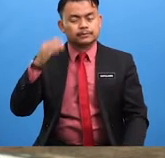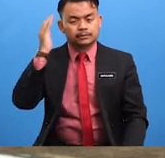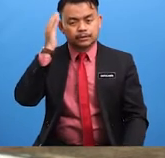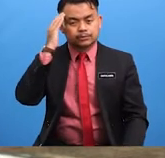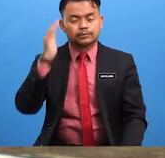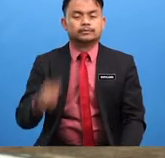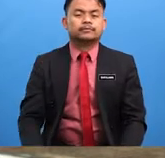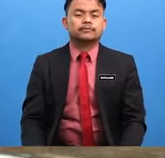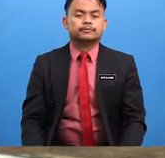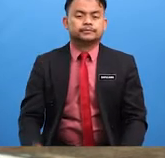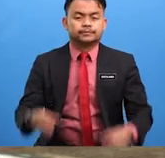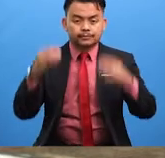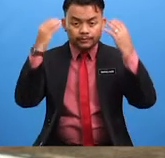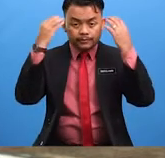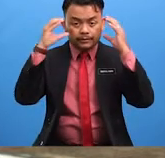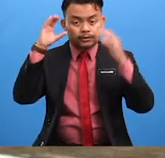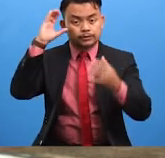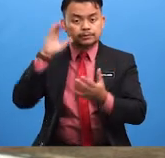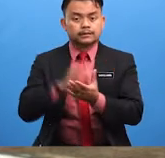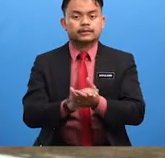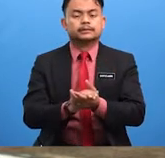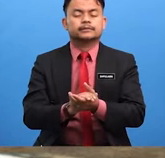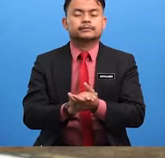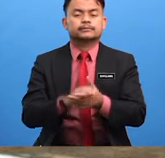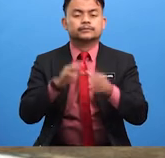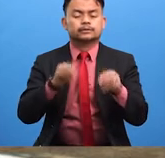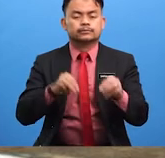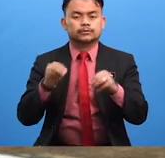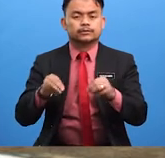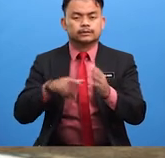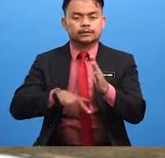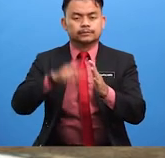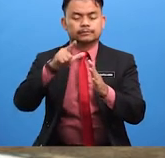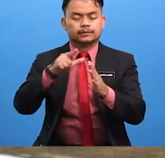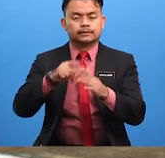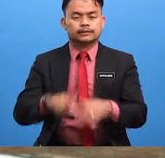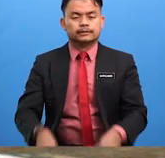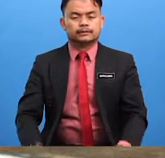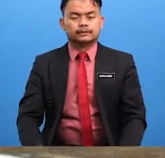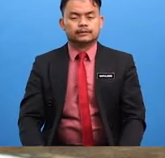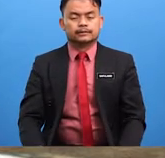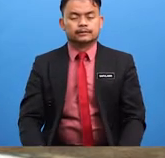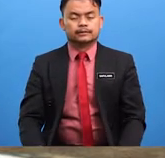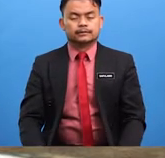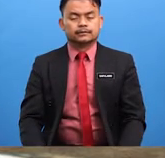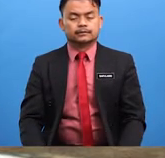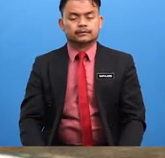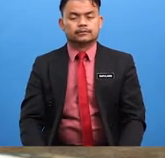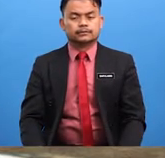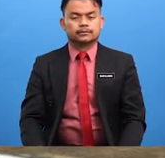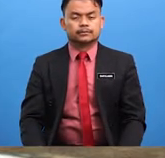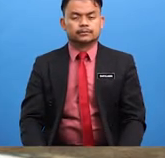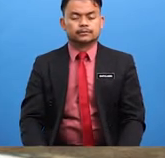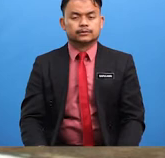Cikgu percaya murid-murid semua lebih kreatif dan berinovatif. Cikgu harap murid-murid